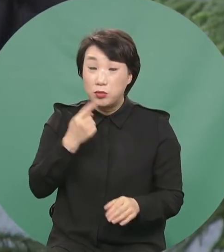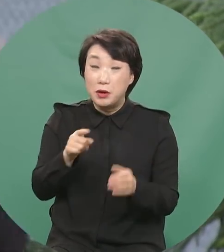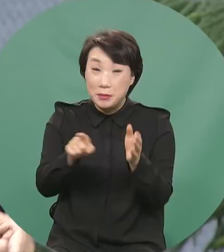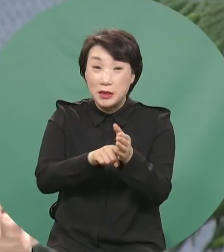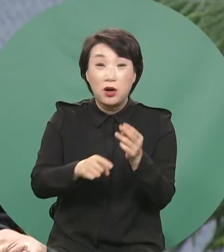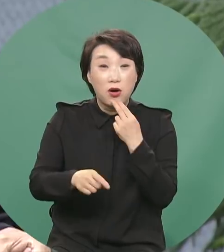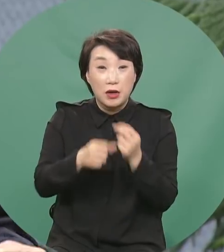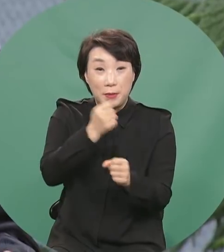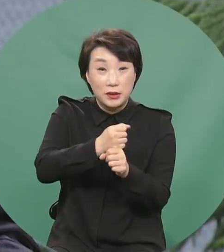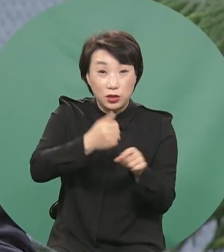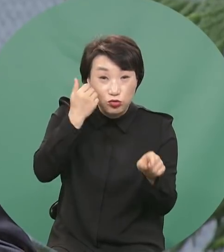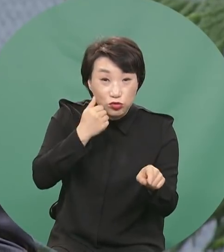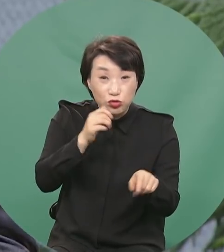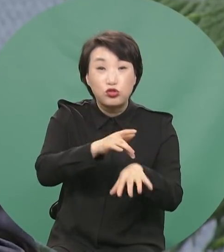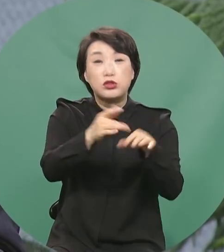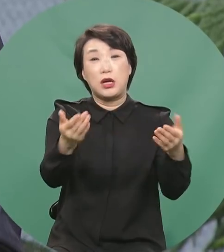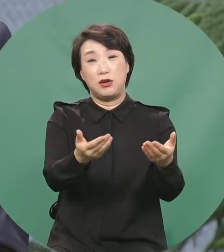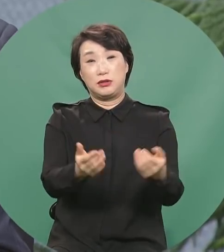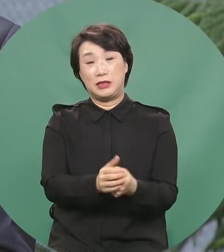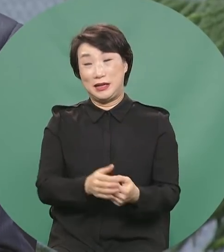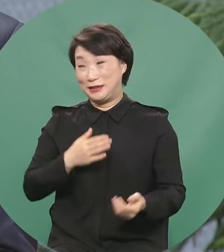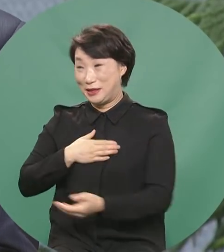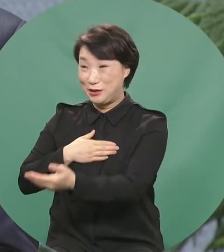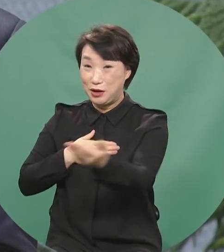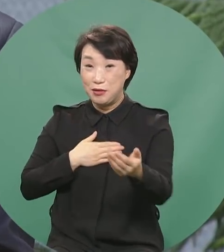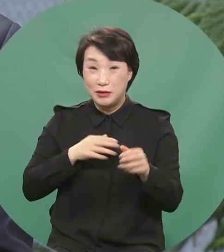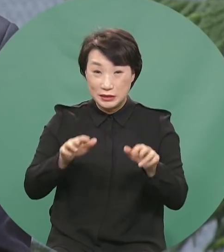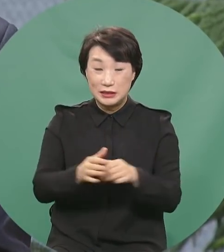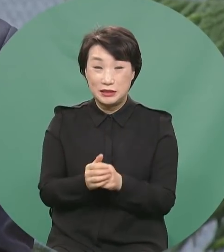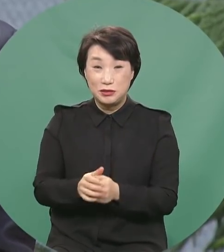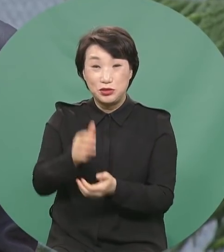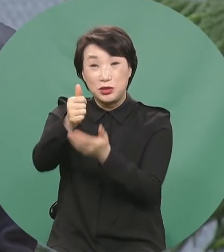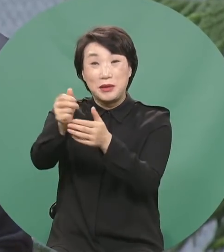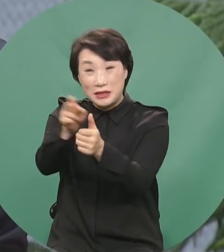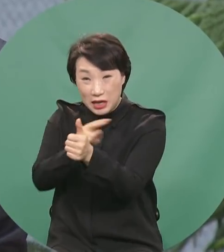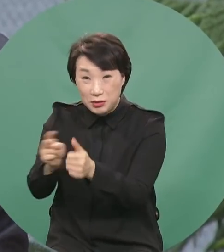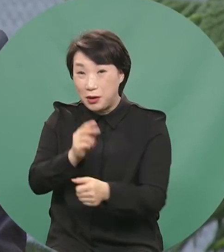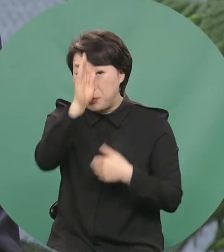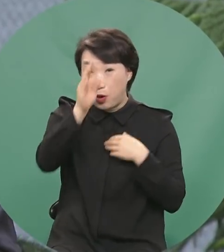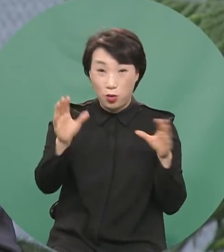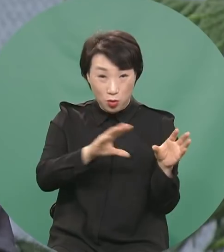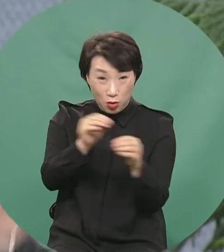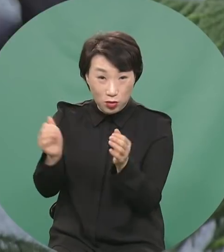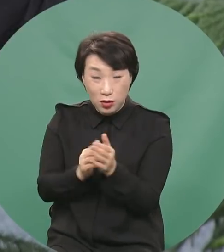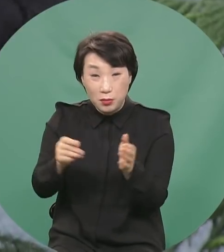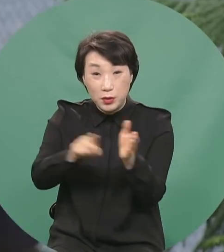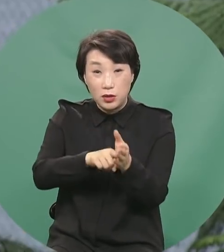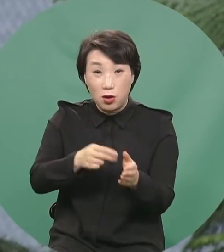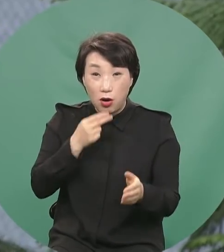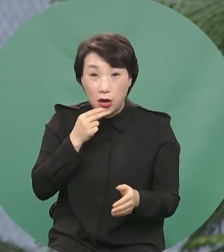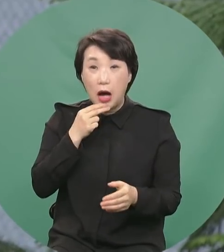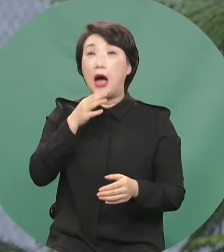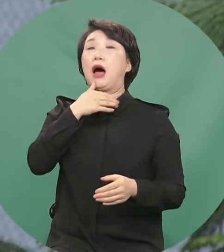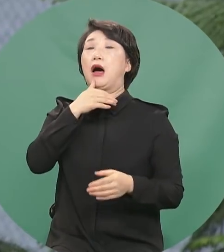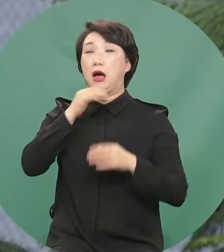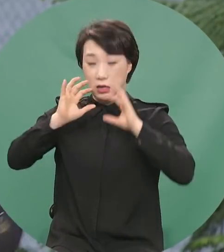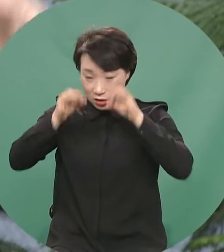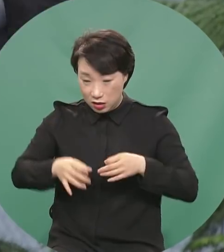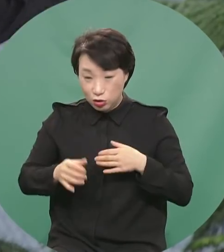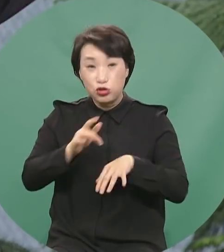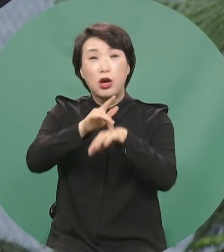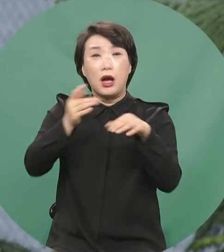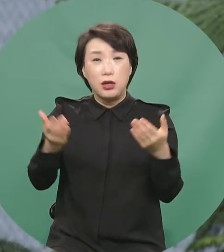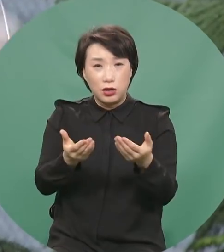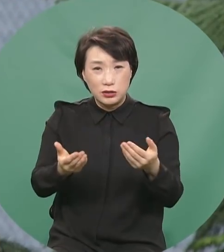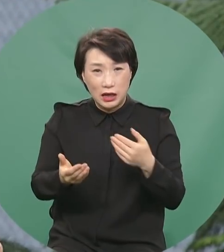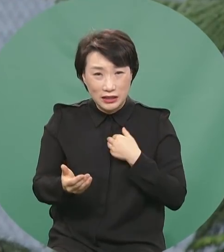하는 힘이 귀신의 역사니, 여러분들이 채찍에 맞으심으로 나음을 입어도 안 믿어지거든 귀신의 역사니,